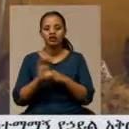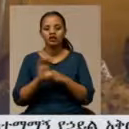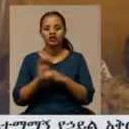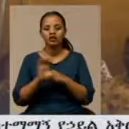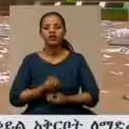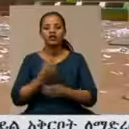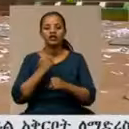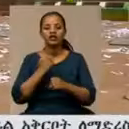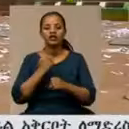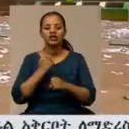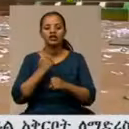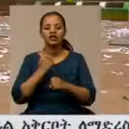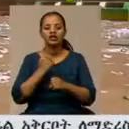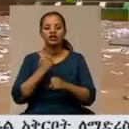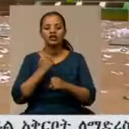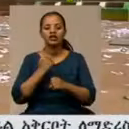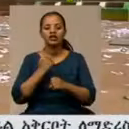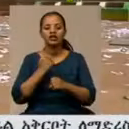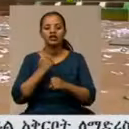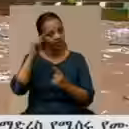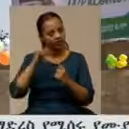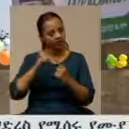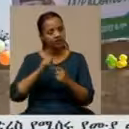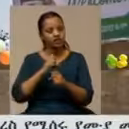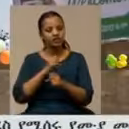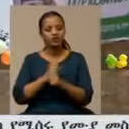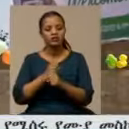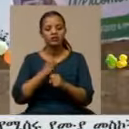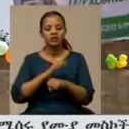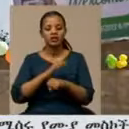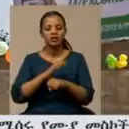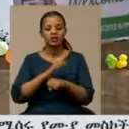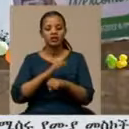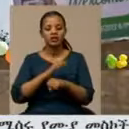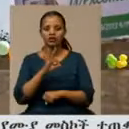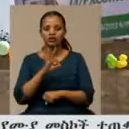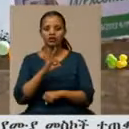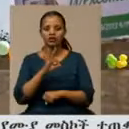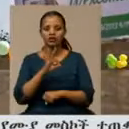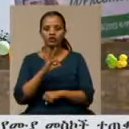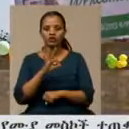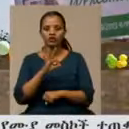ለበርካቶች የስራ እድል ለመፍጠር እቅድ ይዘው በመስራት ላይ እንደሚገኙም አስታውቀዋል።